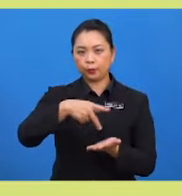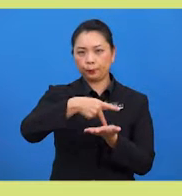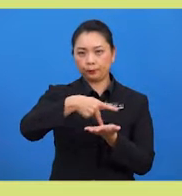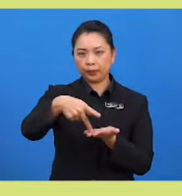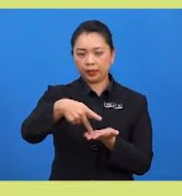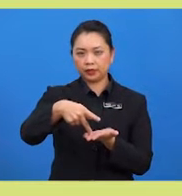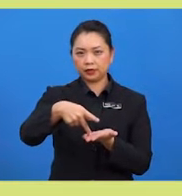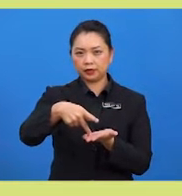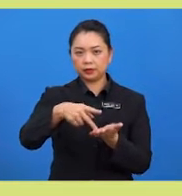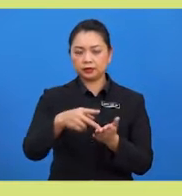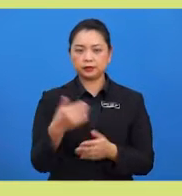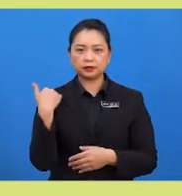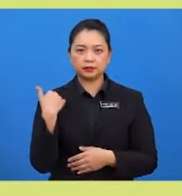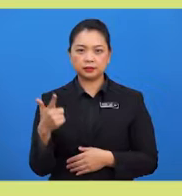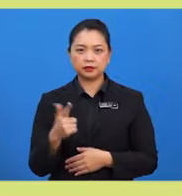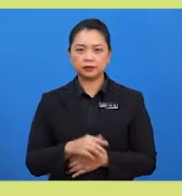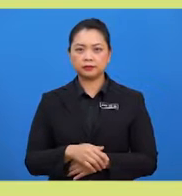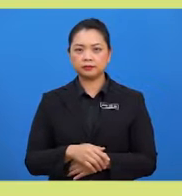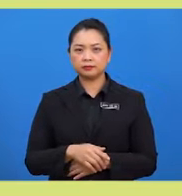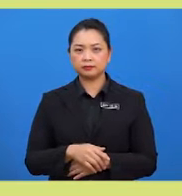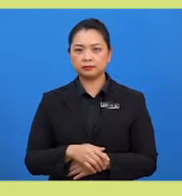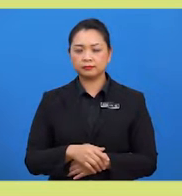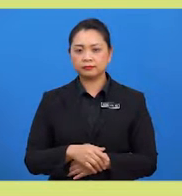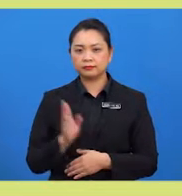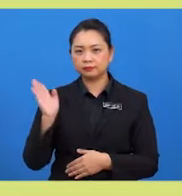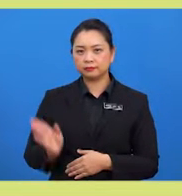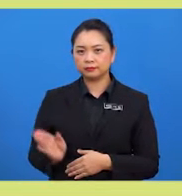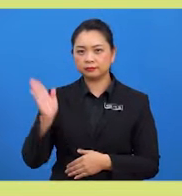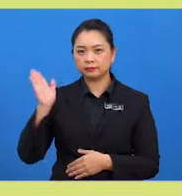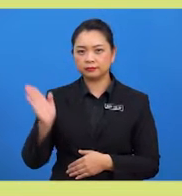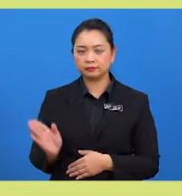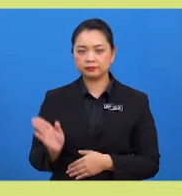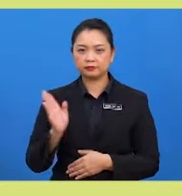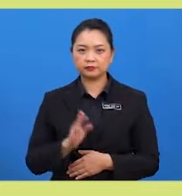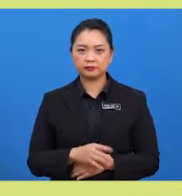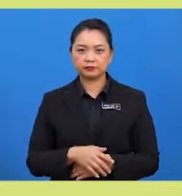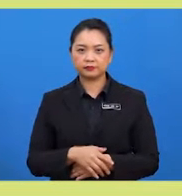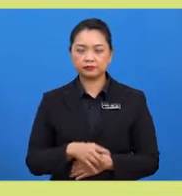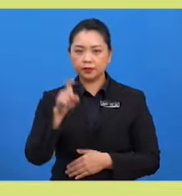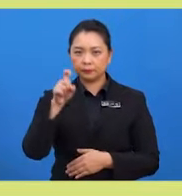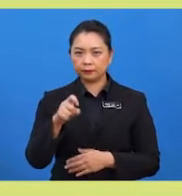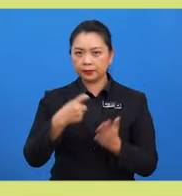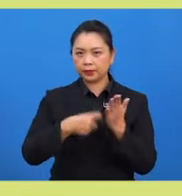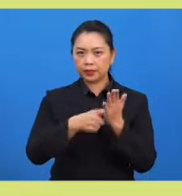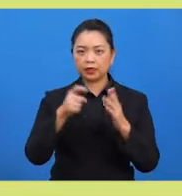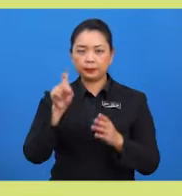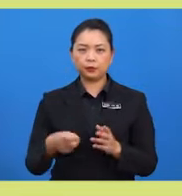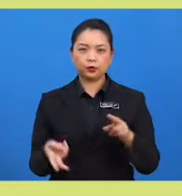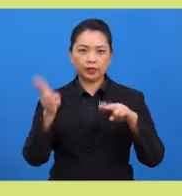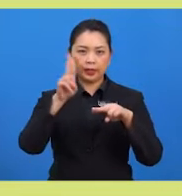dibayar diiktiraf sebanyak RM1,200. Nilai RM1,200 ini perlu ditambah